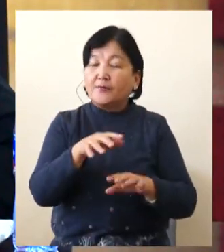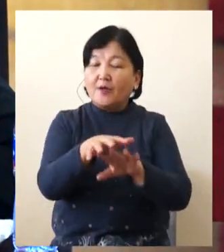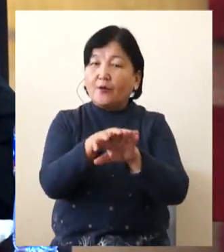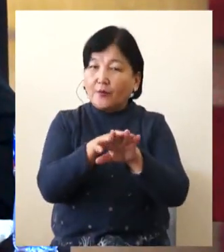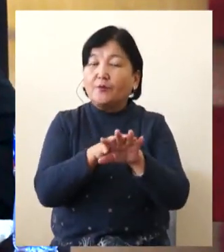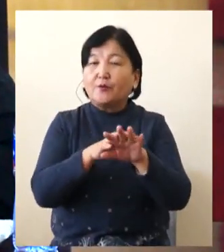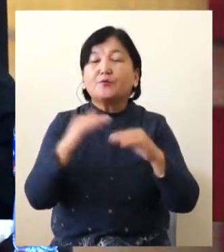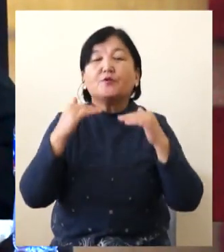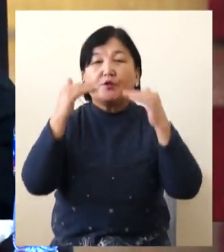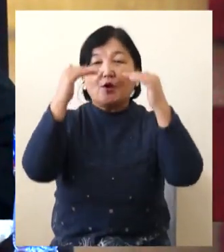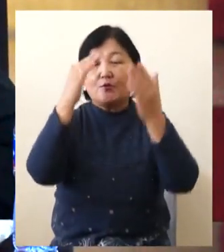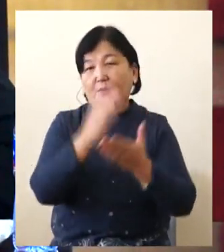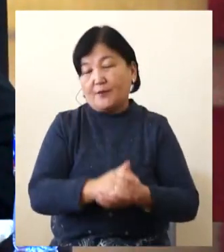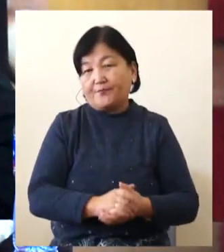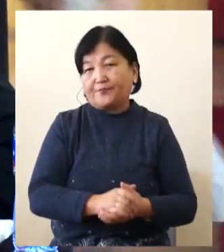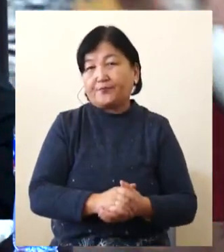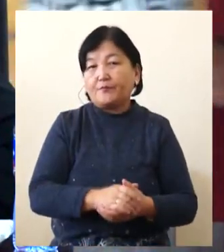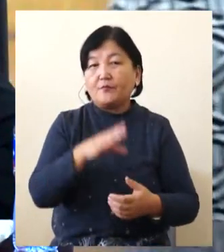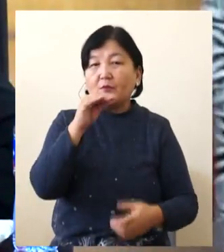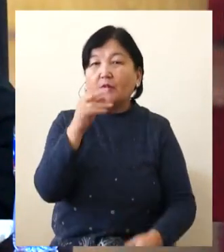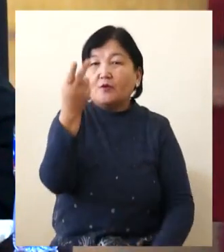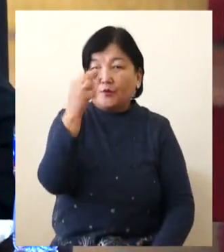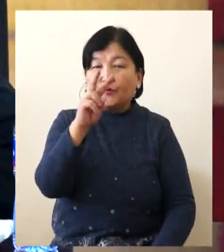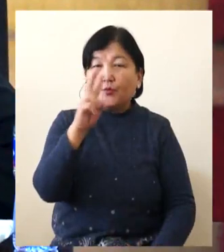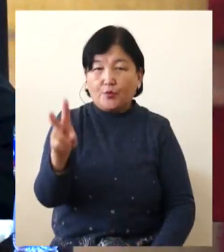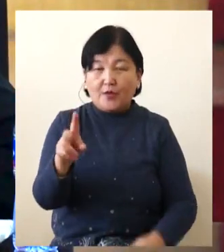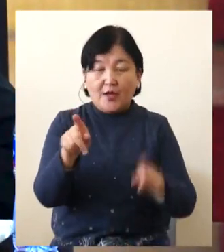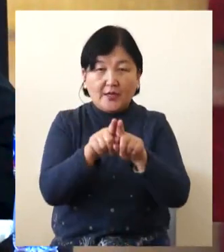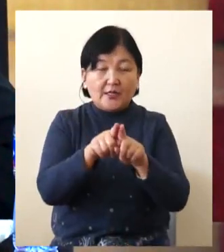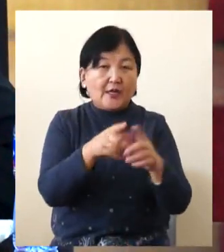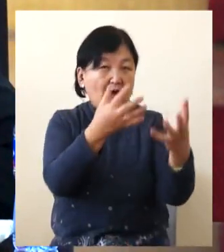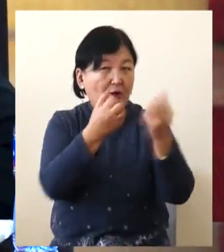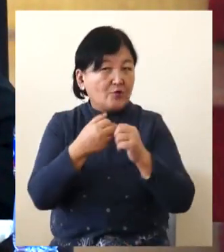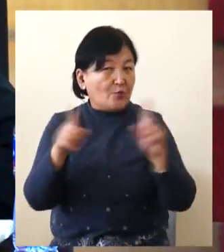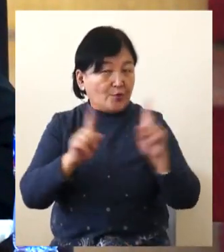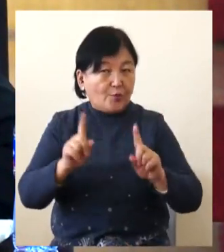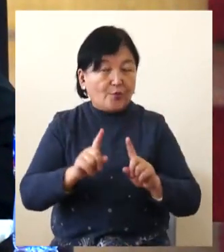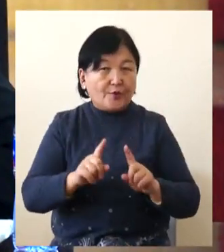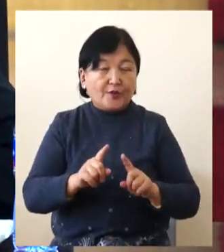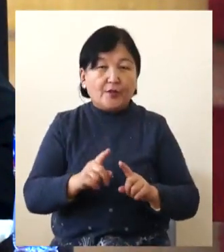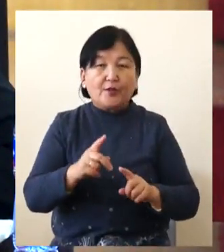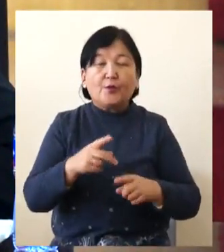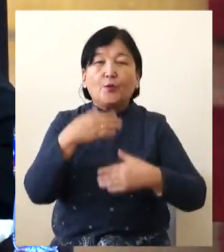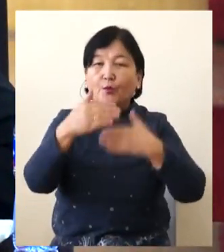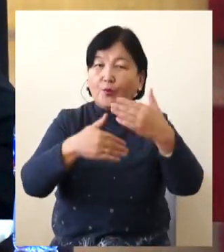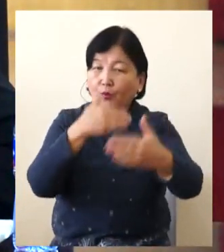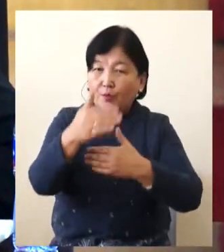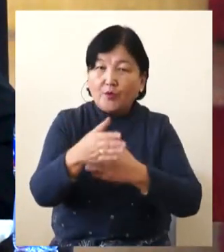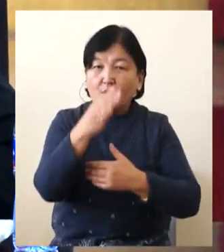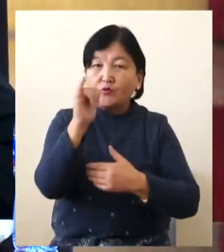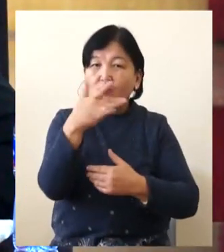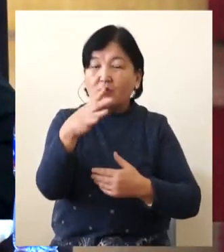А одоо бид энэ засаглалаа одоо жий дүү шиг ингээд аваад болдгоомаа гэдэг бид үеийн үед одоо ингээд сурагчлаа ш. Чи болохгүй